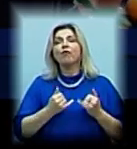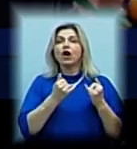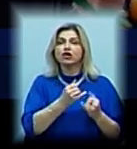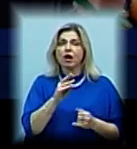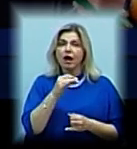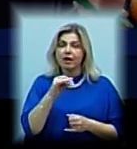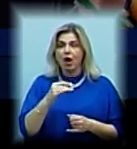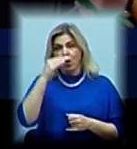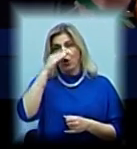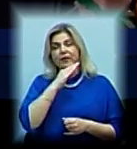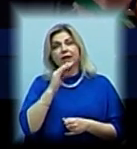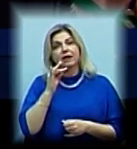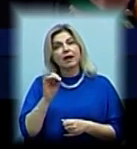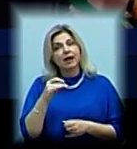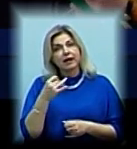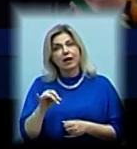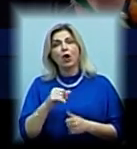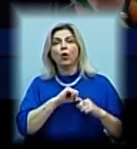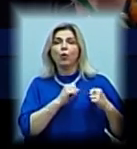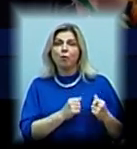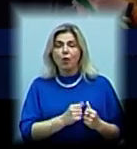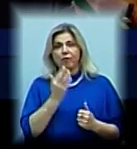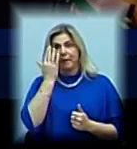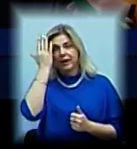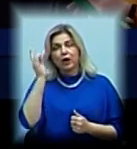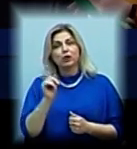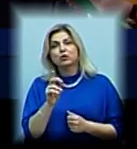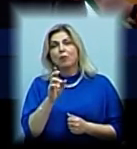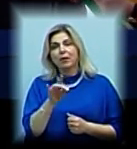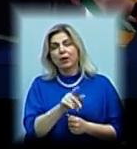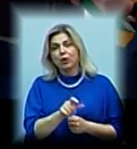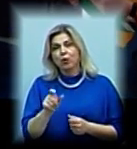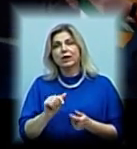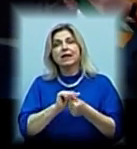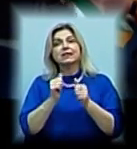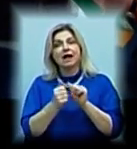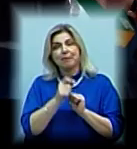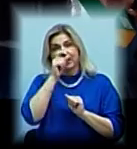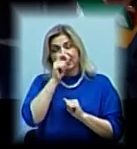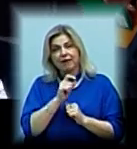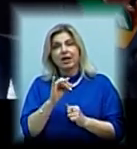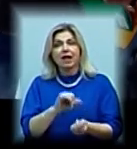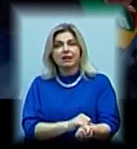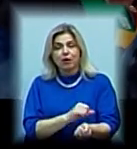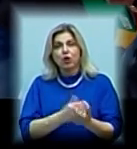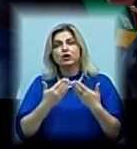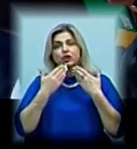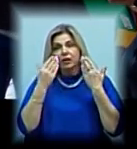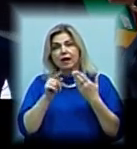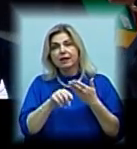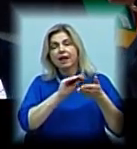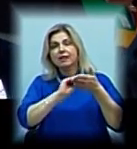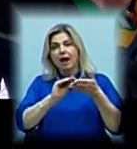Слова такі, як «поважай батьків», «любов», «мрій» для того, щоб люди замість якогось негативу і наркотиків читали ті написи,